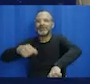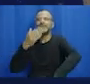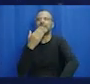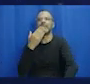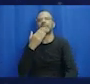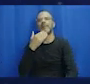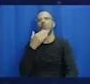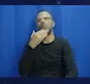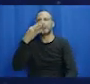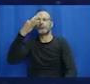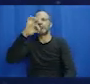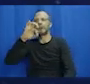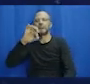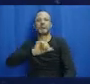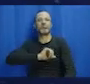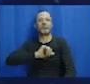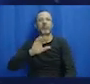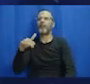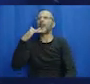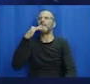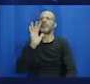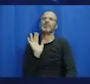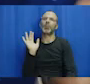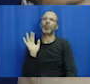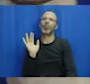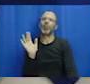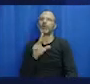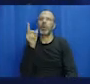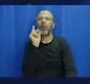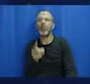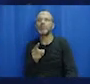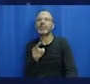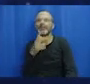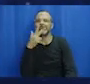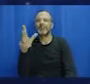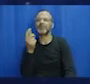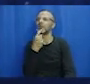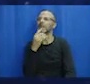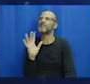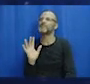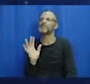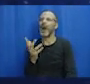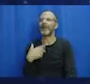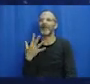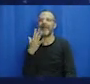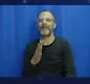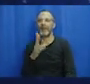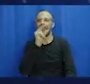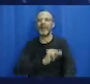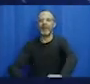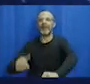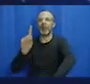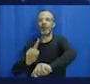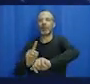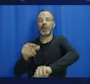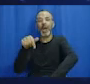كقيمة تفضيلية قومية. كيف؟ خلاص يعطيك العافية، انت مش بحاجة اصلا للصهيونية. بمعنى وإسا كنت احكي انا والدكتور جمال،